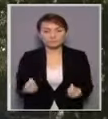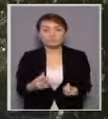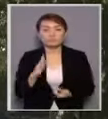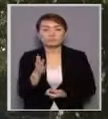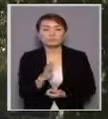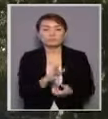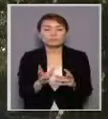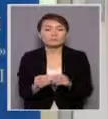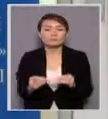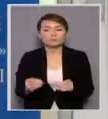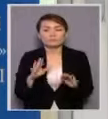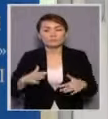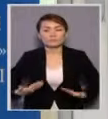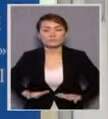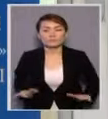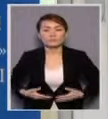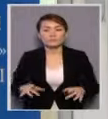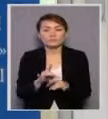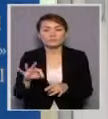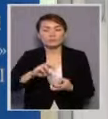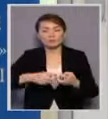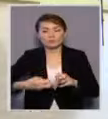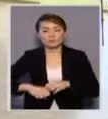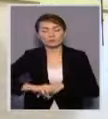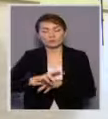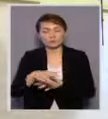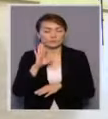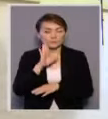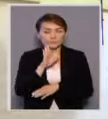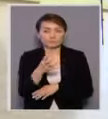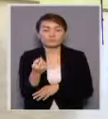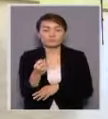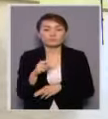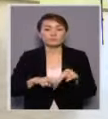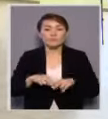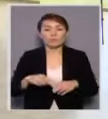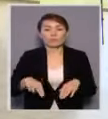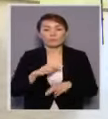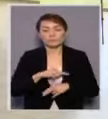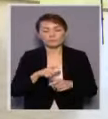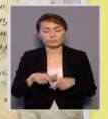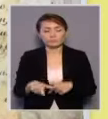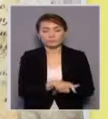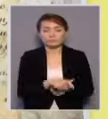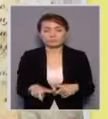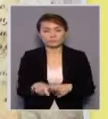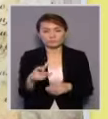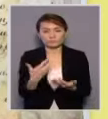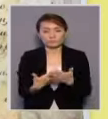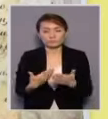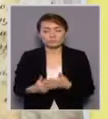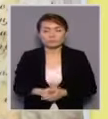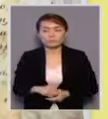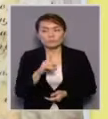села свою очередь местные жители затронули проблему обеспечения питьевой водой строительство тротуаров вдоль дорог содержание